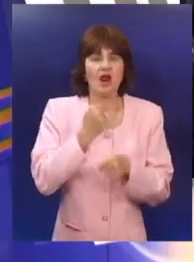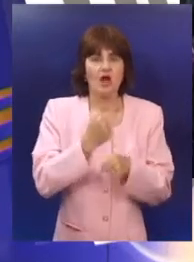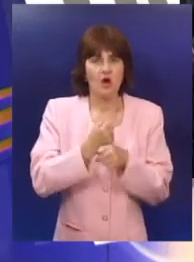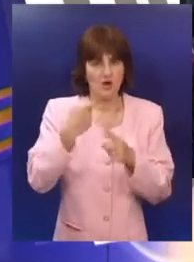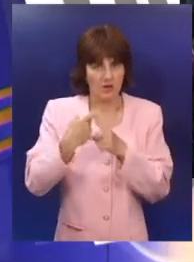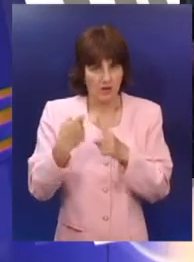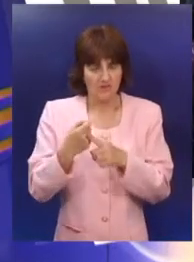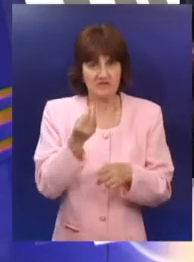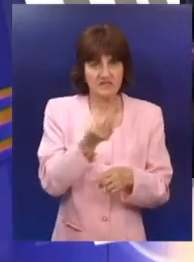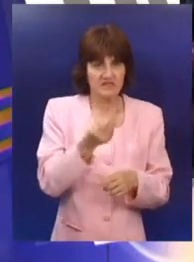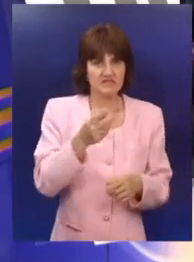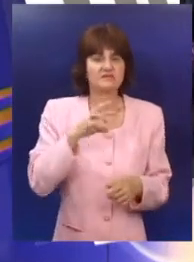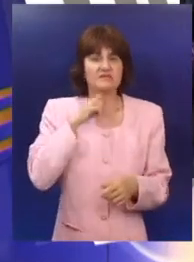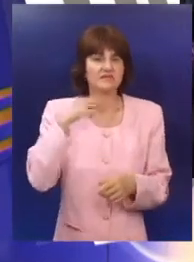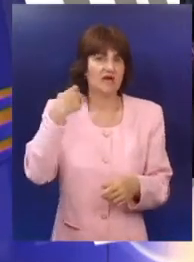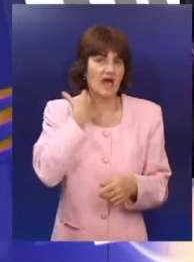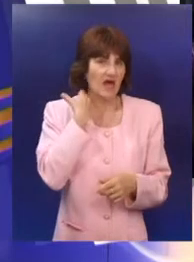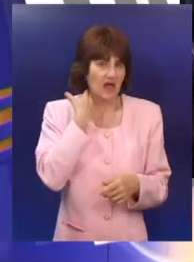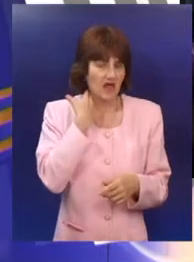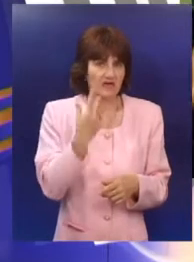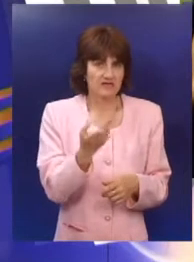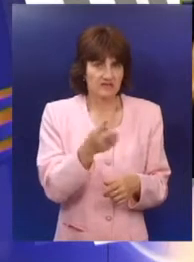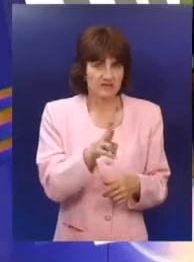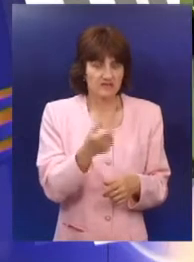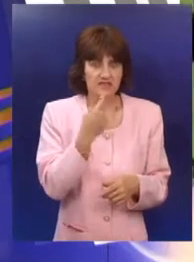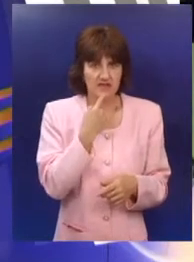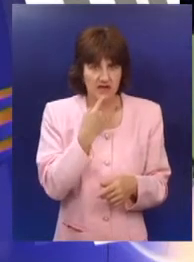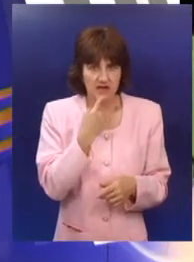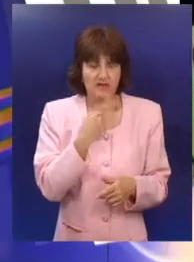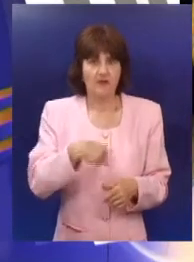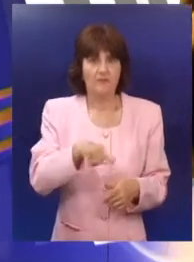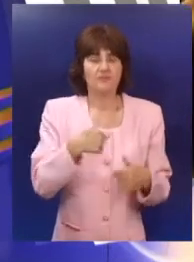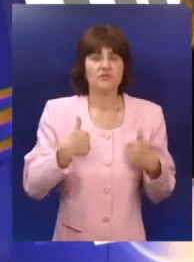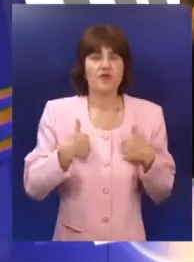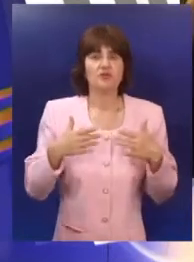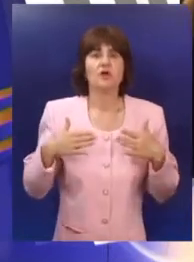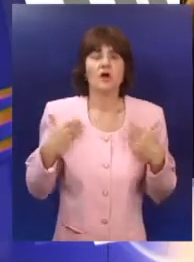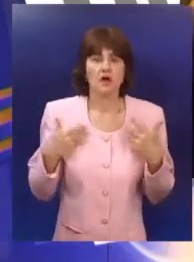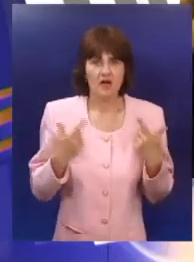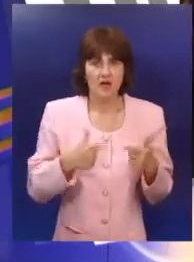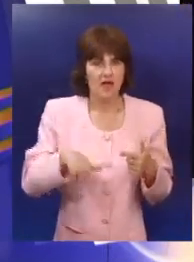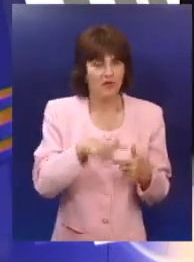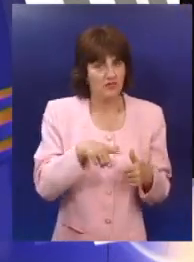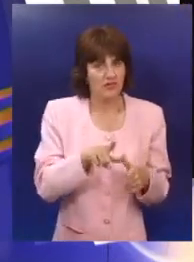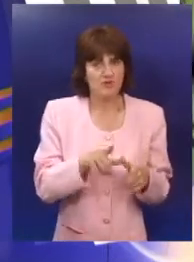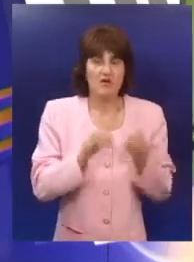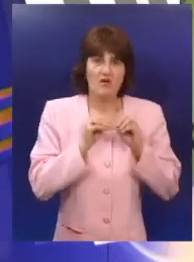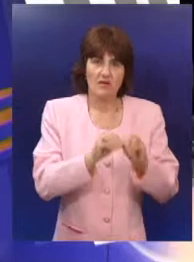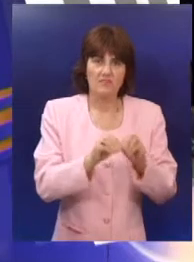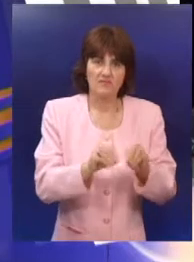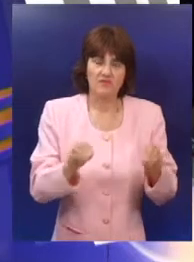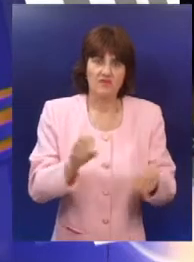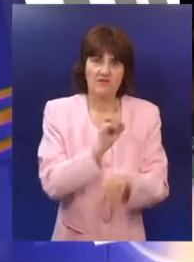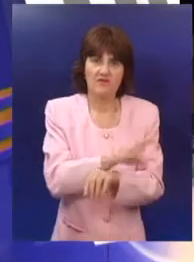nastava izvoditi na srpsko-engleskom jeziku, a u vrtiću Palčica, predškolske ustanove Naša radost, vaspitno-obrazovni rad se odvija već